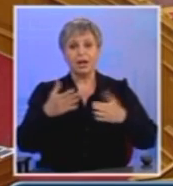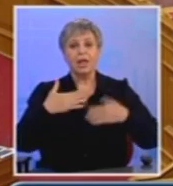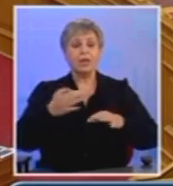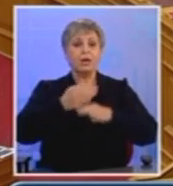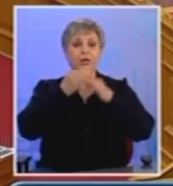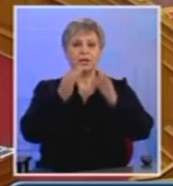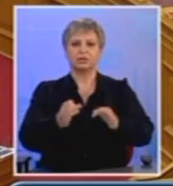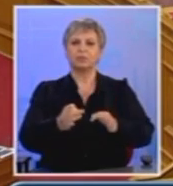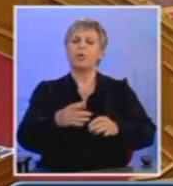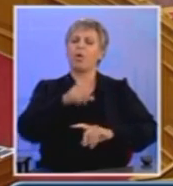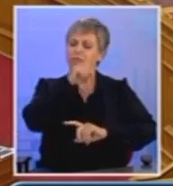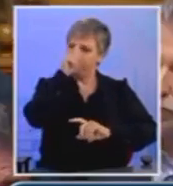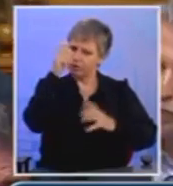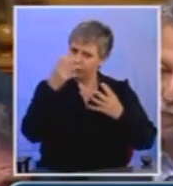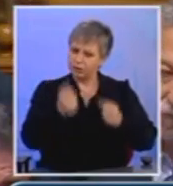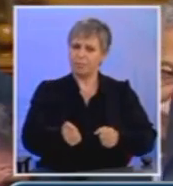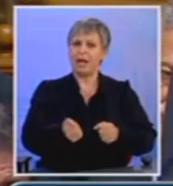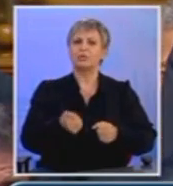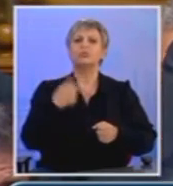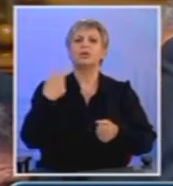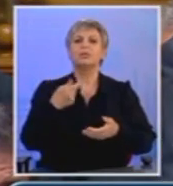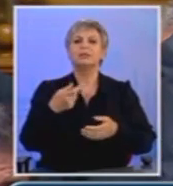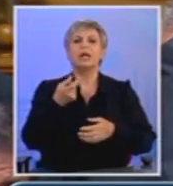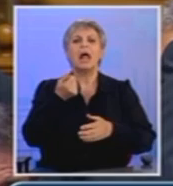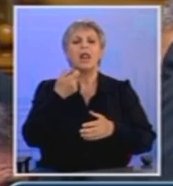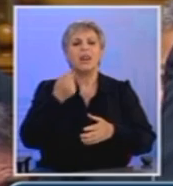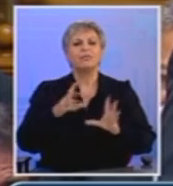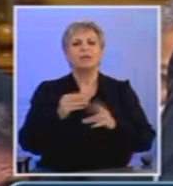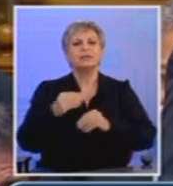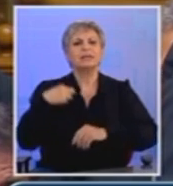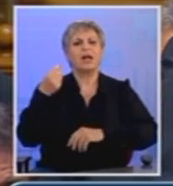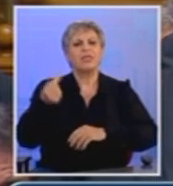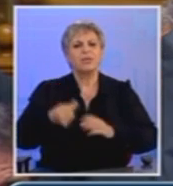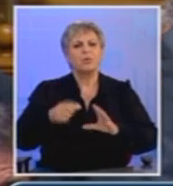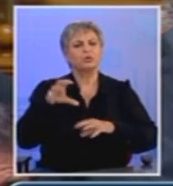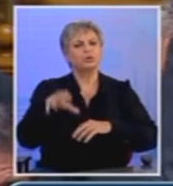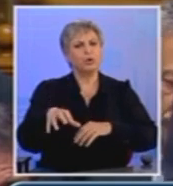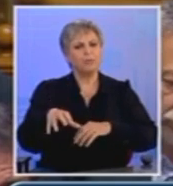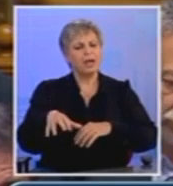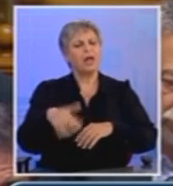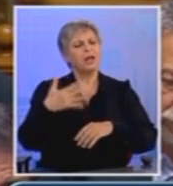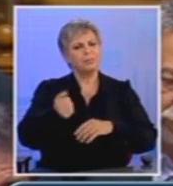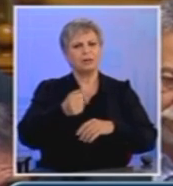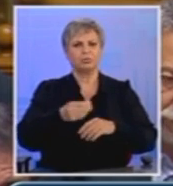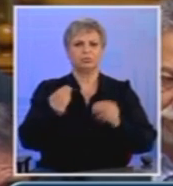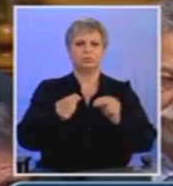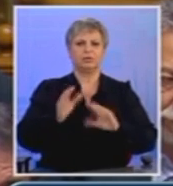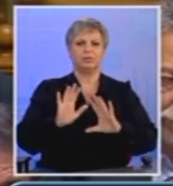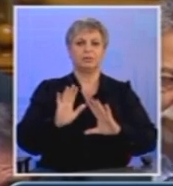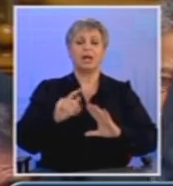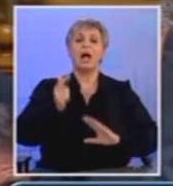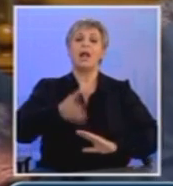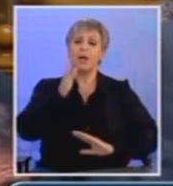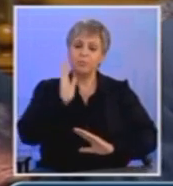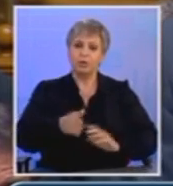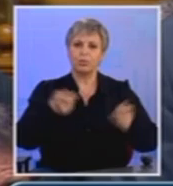δημοσιονομικούς περιορισμούς σε αυτή τη χώρα μπορούν να γίνουν πολλά πράγματα πολλά πράγματα που θα υπηρετήσουν τα συμφέροντα